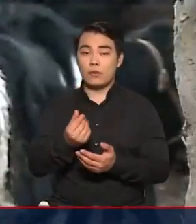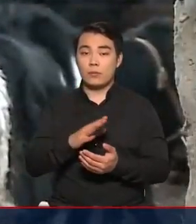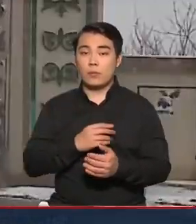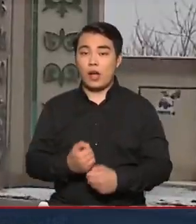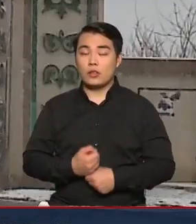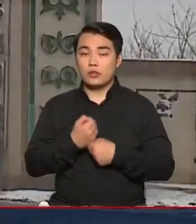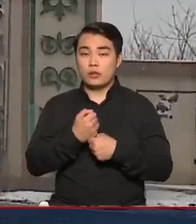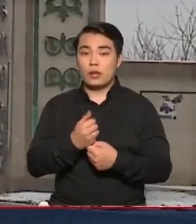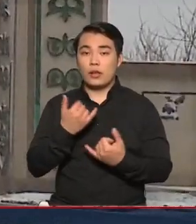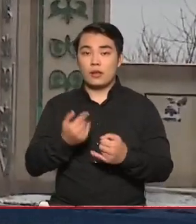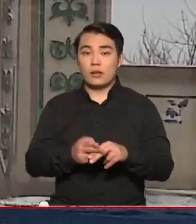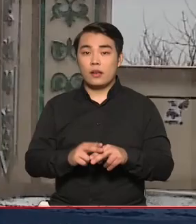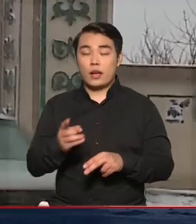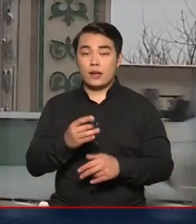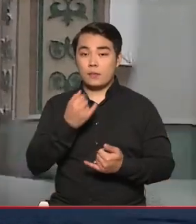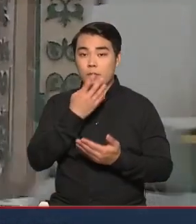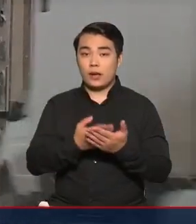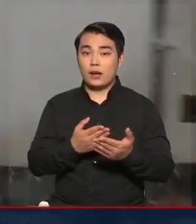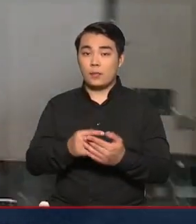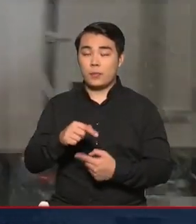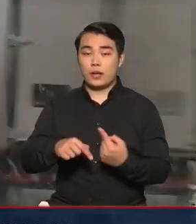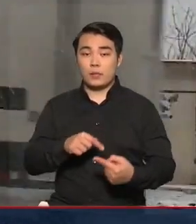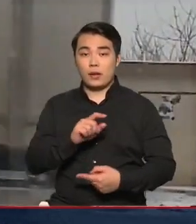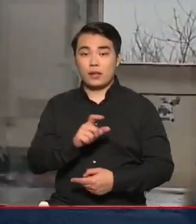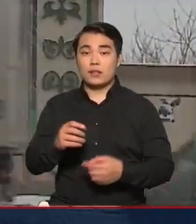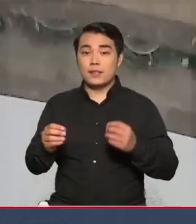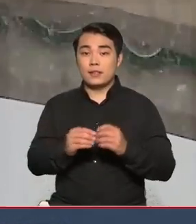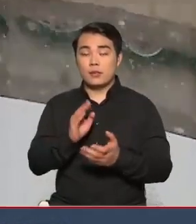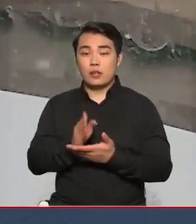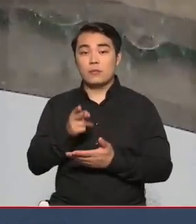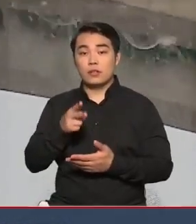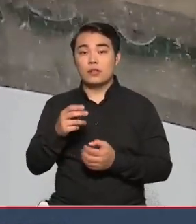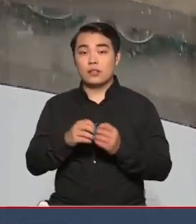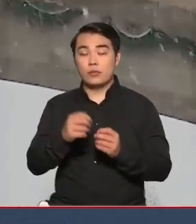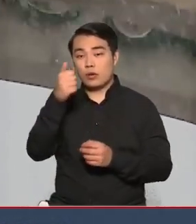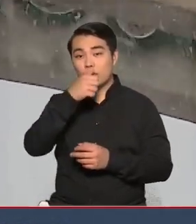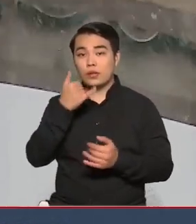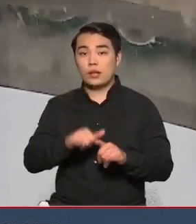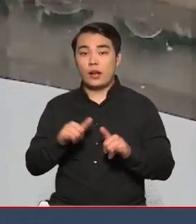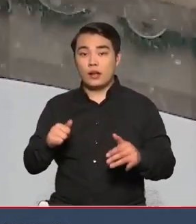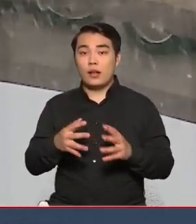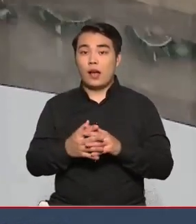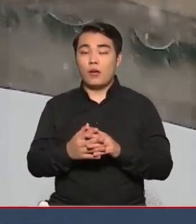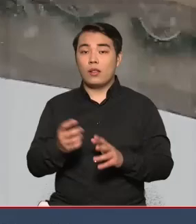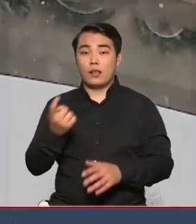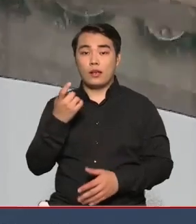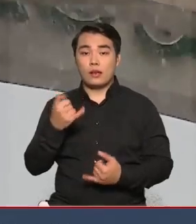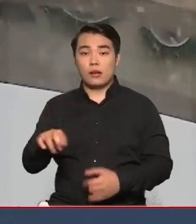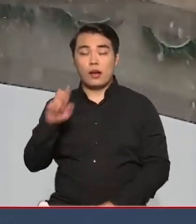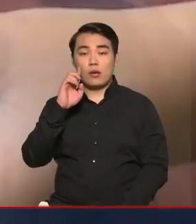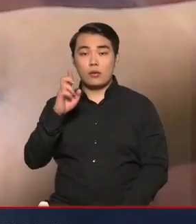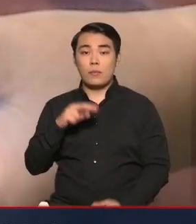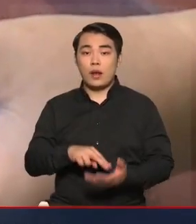бизнес. В Келесском районе таких предпринимателей десятки. В 2023 году на развитие сельского хозяйства по